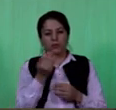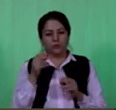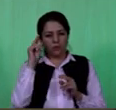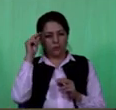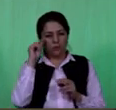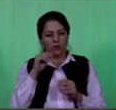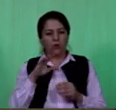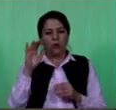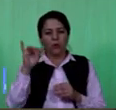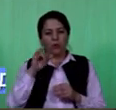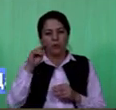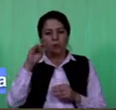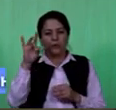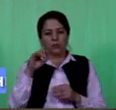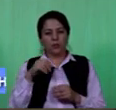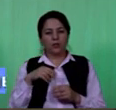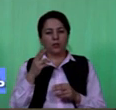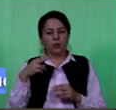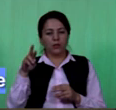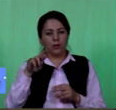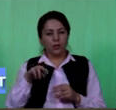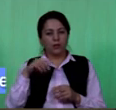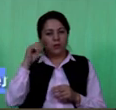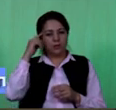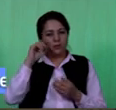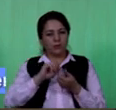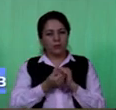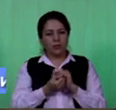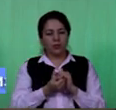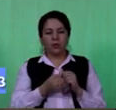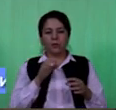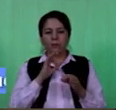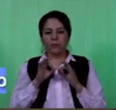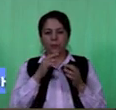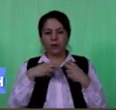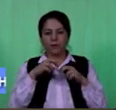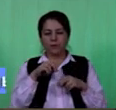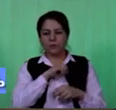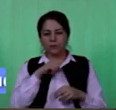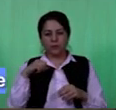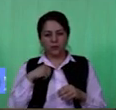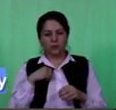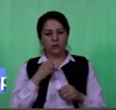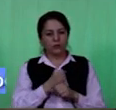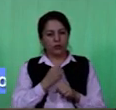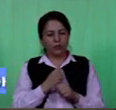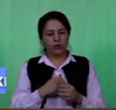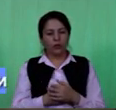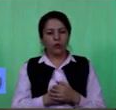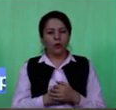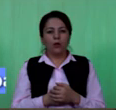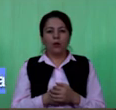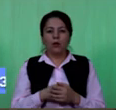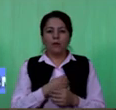упражнения для закрепления проверим самостоятельную работу вам